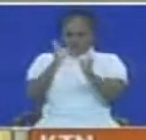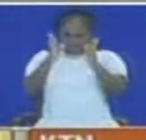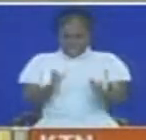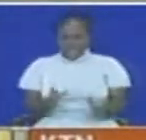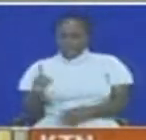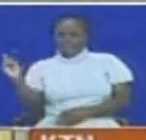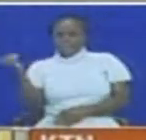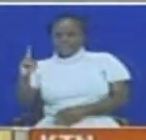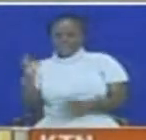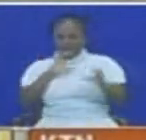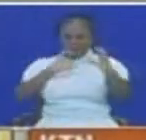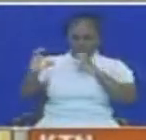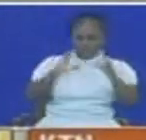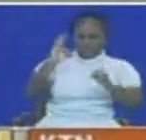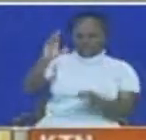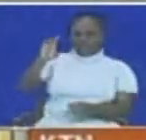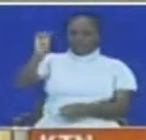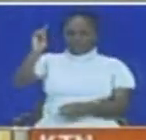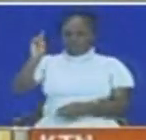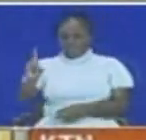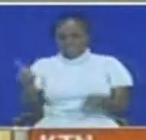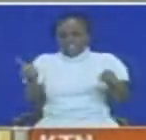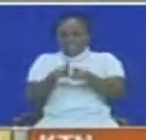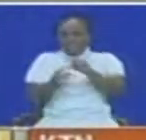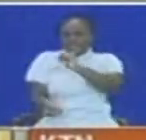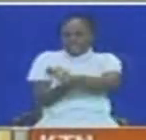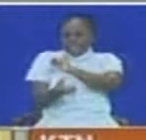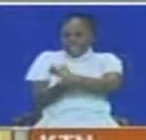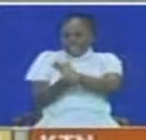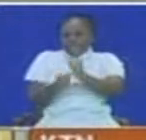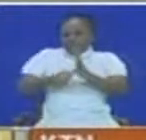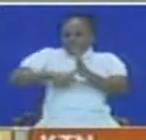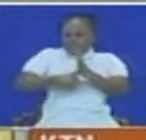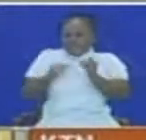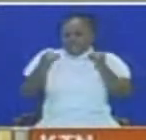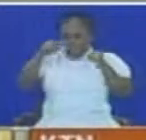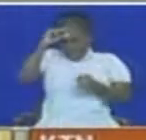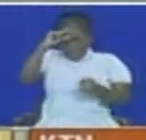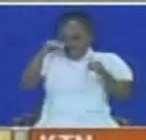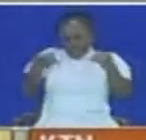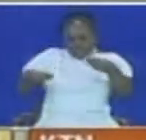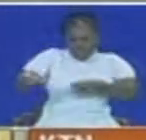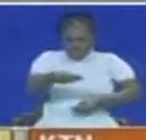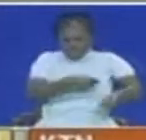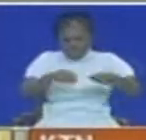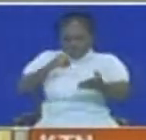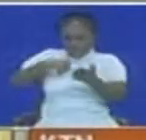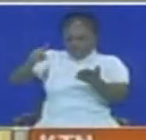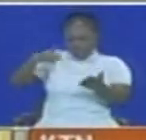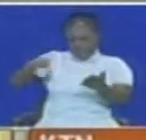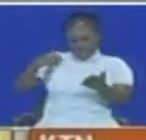waziri wa mawasiliano Fred Matiang'i naye ameelezea juhudi za serikali za kujadili na kuipitisha